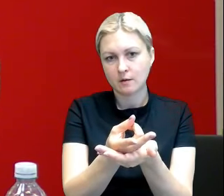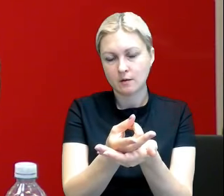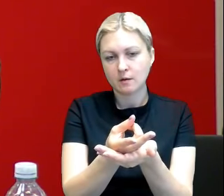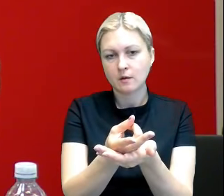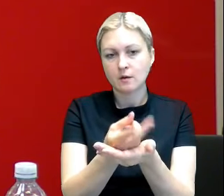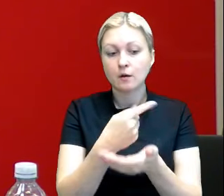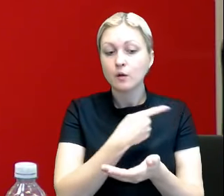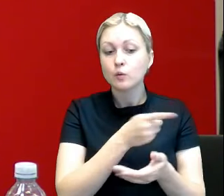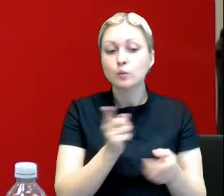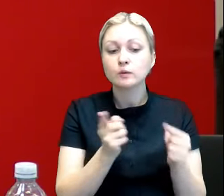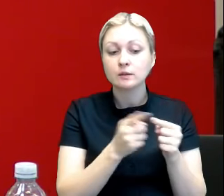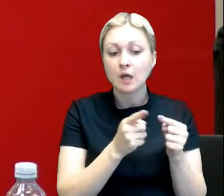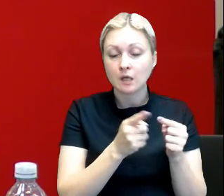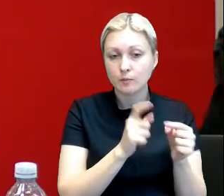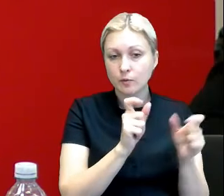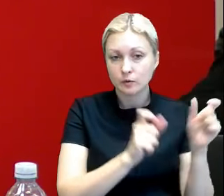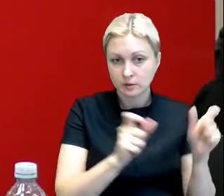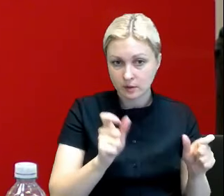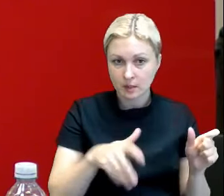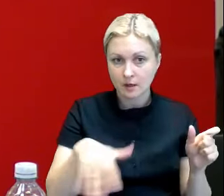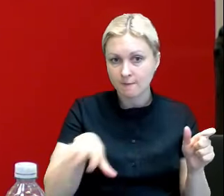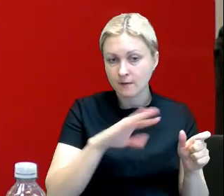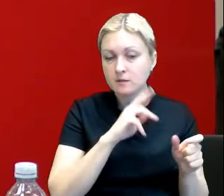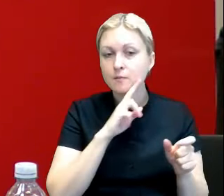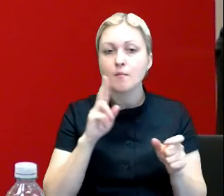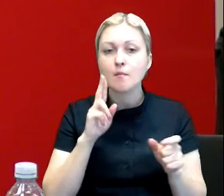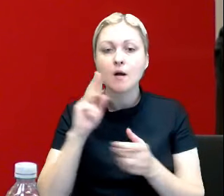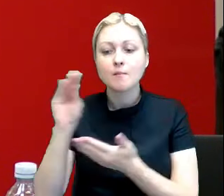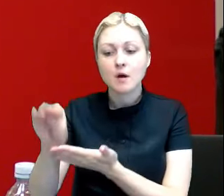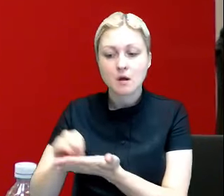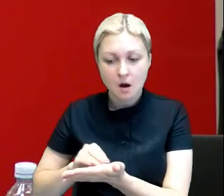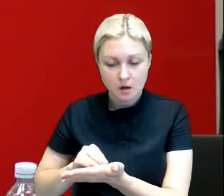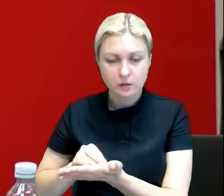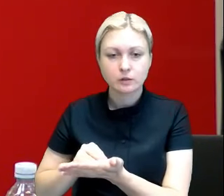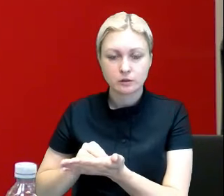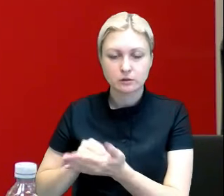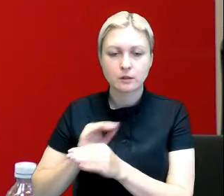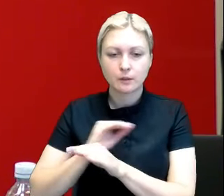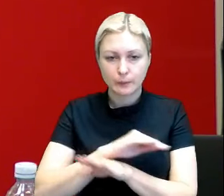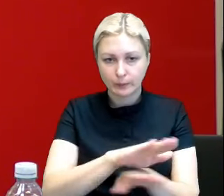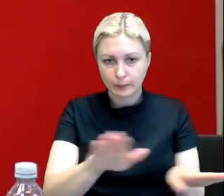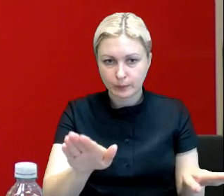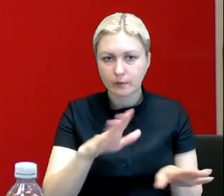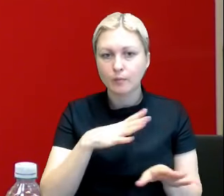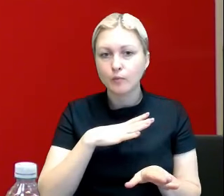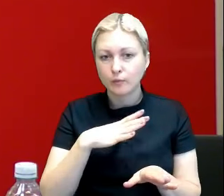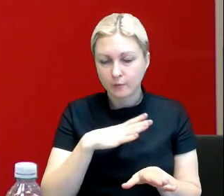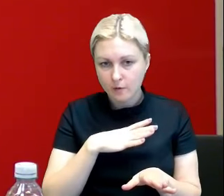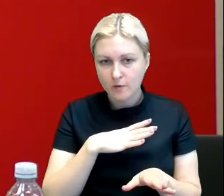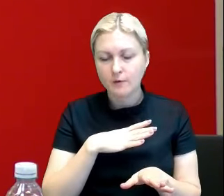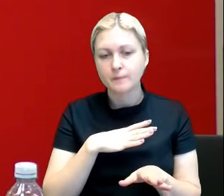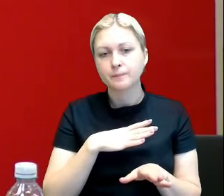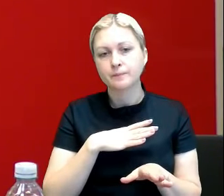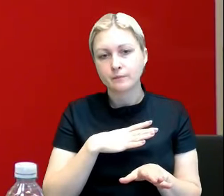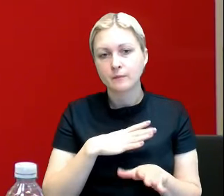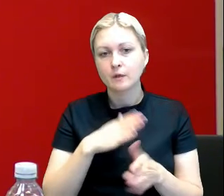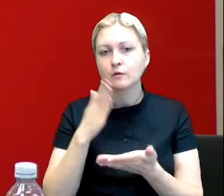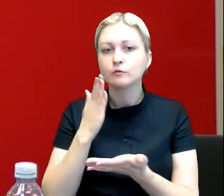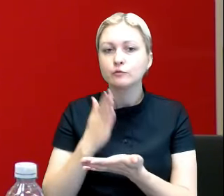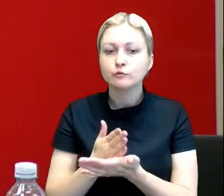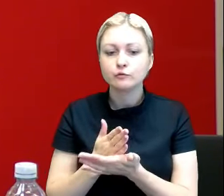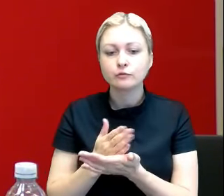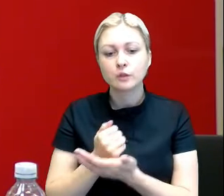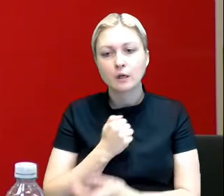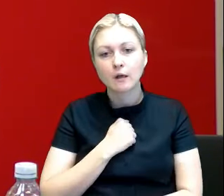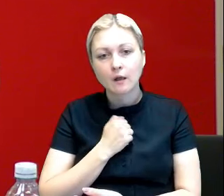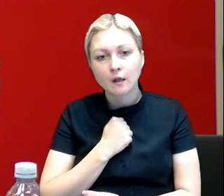nariai gavote a mamų raštą po vakarykščio ilgo pokalbio ir tiesiog yra labai labai apmaudu ir labai